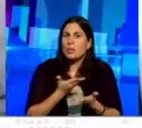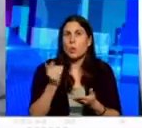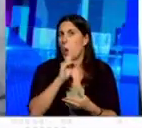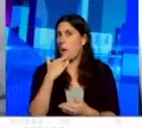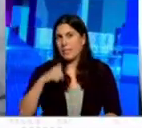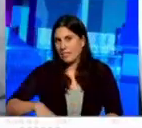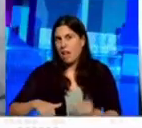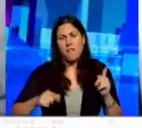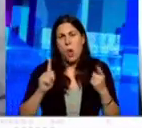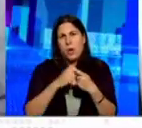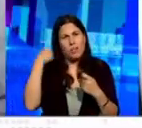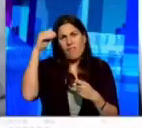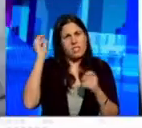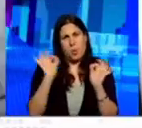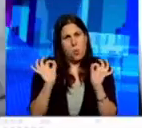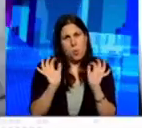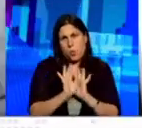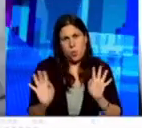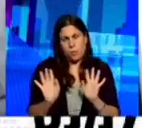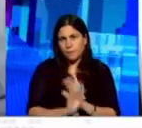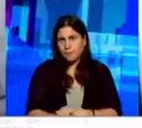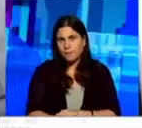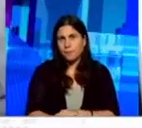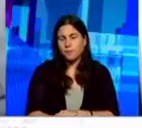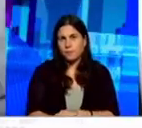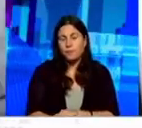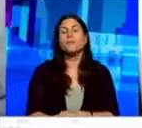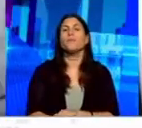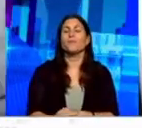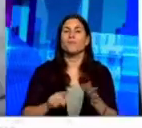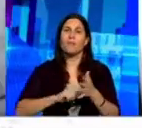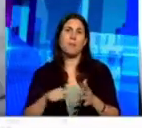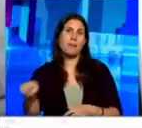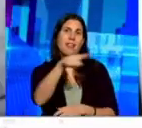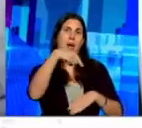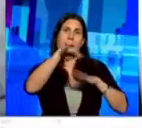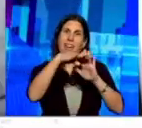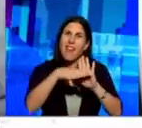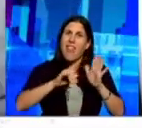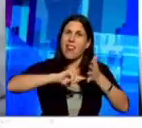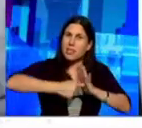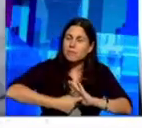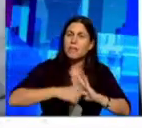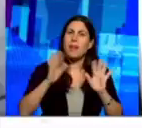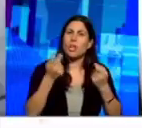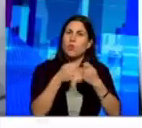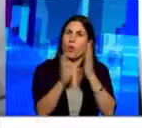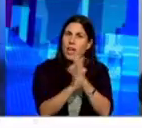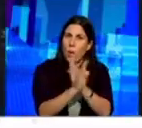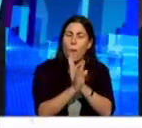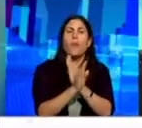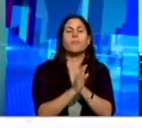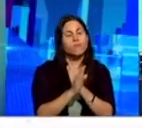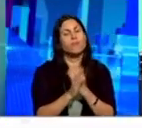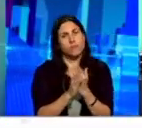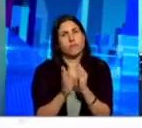לסוגיה הפלסטינית בשום התייחסות ספציפית. אז מבחינתם הנהלים, החוקים, האמנות האלה שנוגעות לטרור, הם ישר רואים